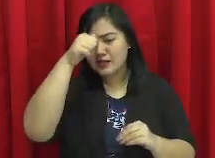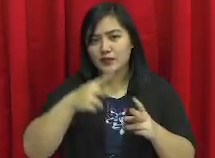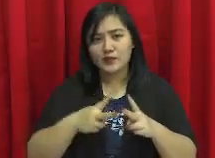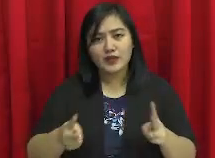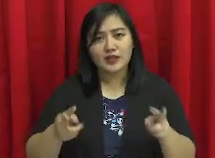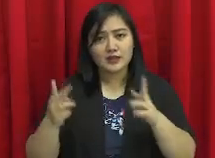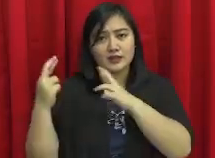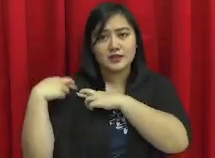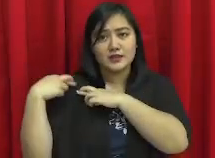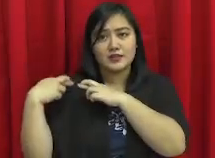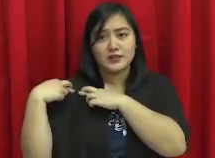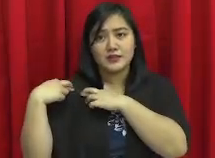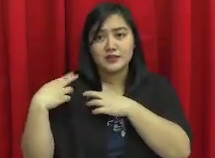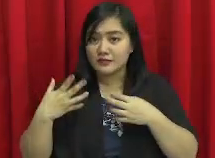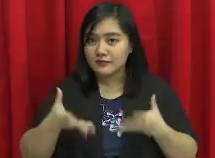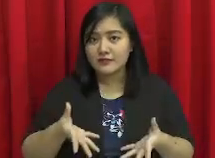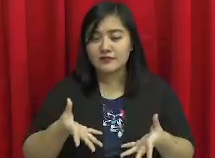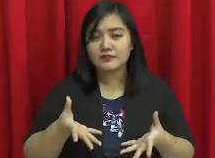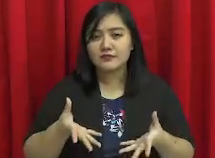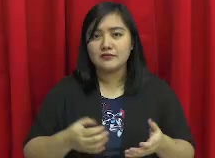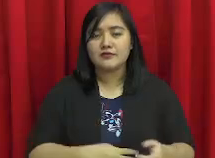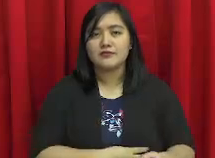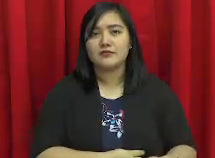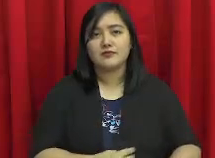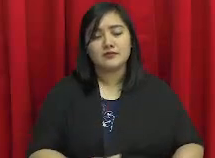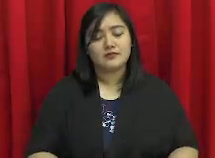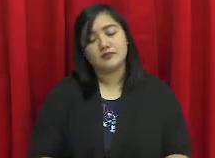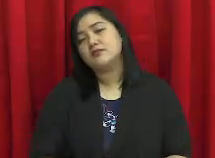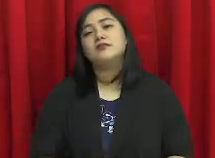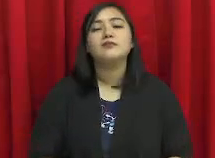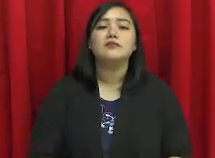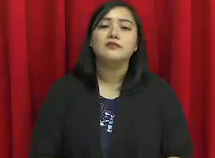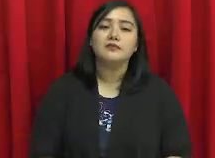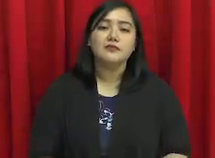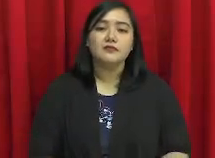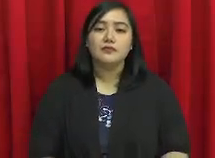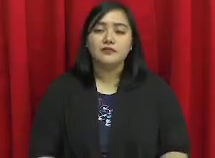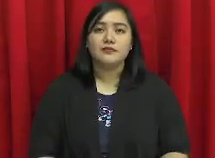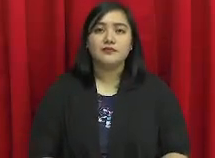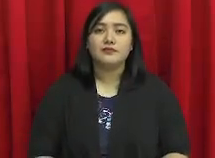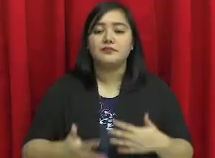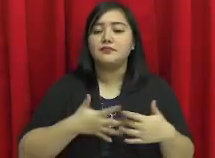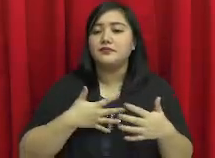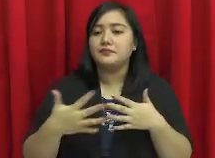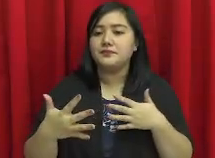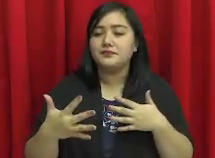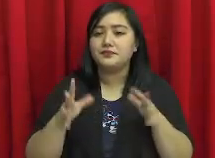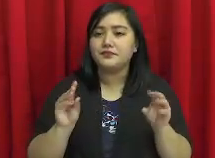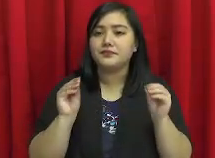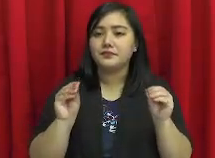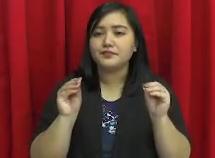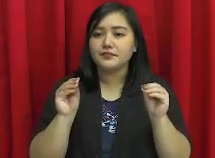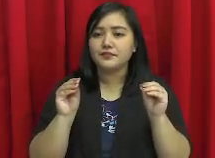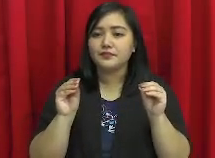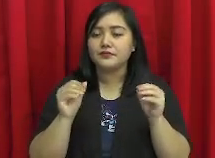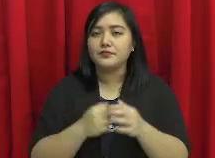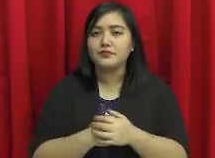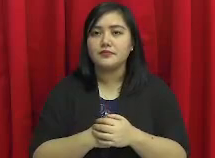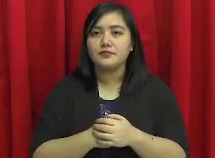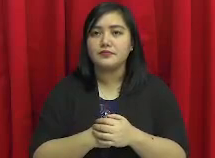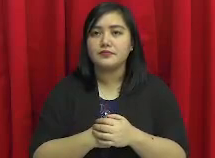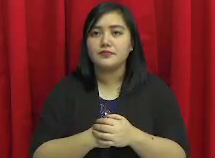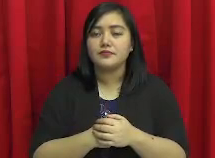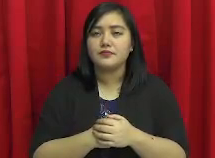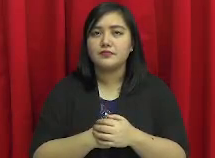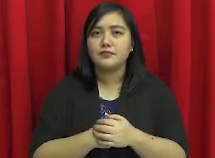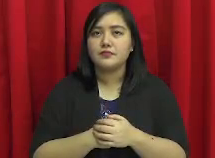here. Mm-hmm. You see? Adam, kahit niya po, kung pansinin niyo po, kahit anong turo niya, tinan niyo po, and the Lord